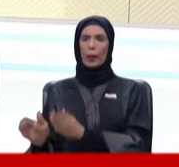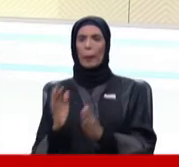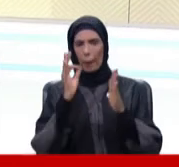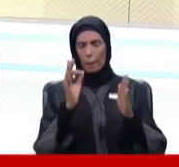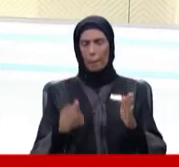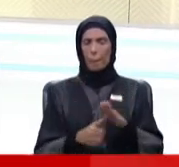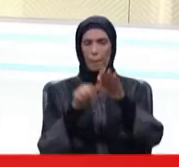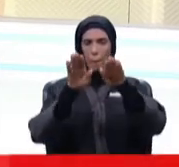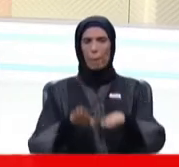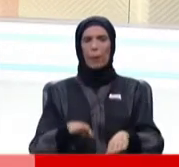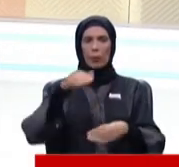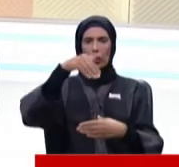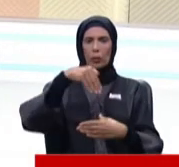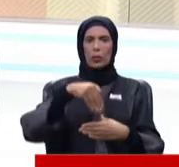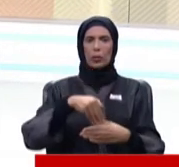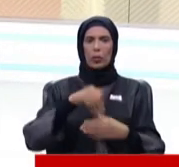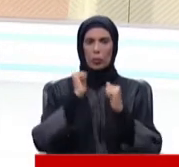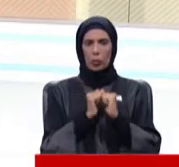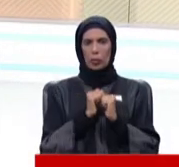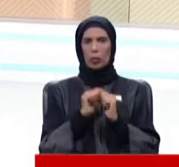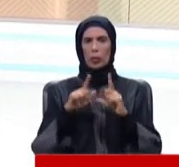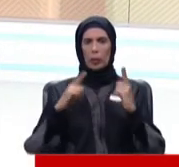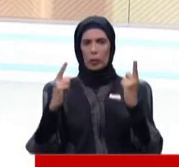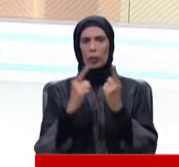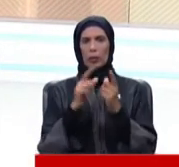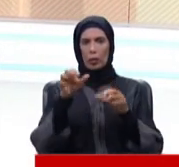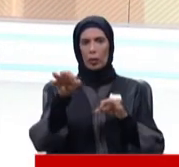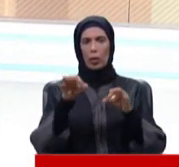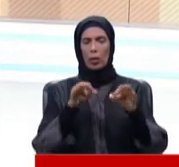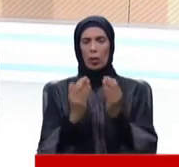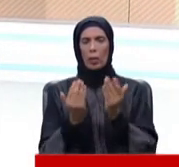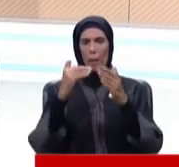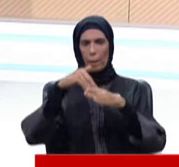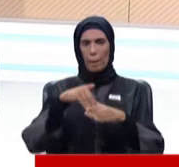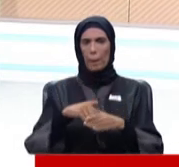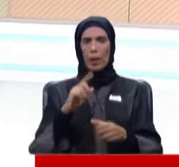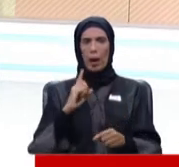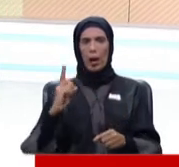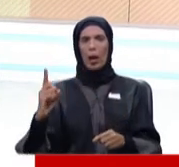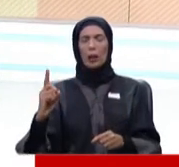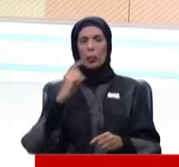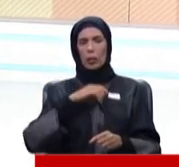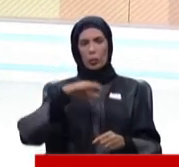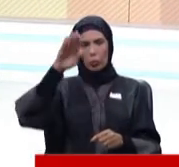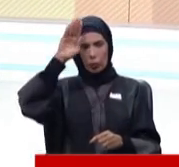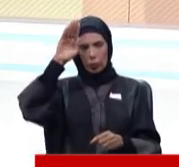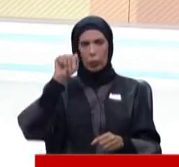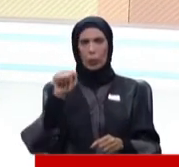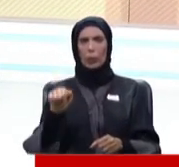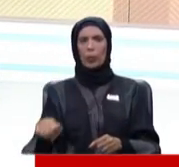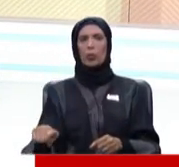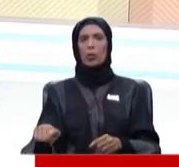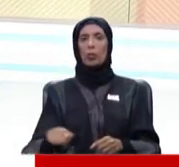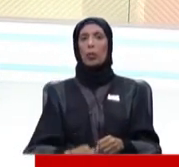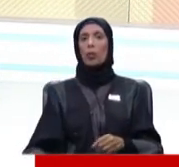أكدت معالي السيدة فوزية بنت عبد الله زينة رئيسة مجلس النواب رئيسة اللجنة التنفيذية للشعب البرلمانية أن التوجيهات الملكية السامية من